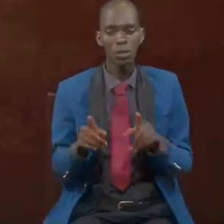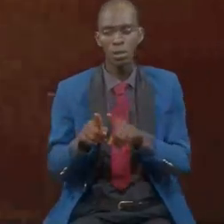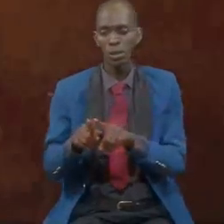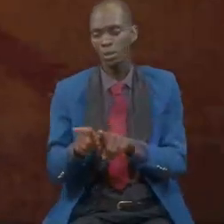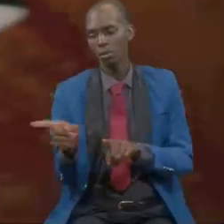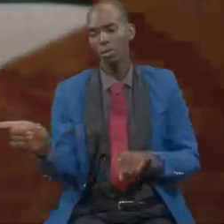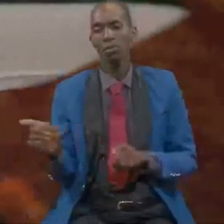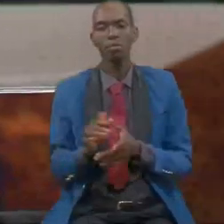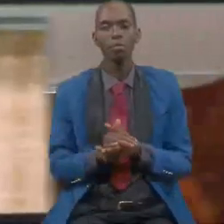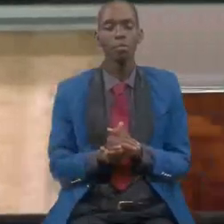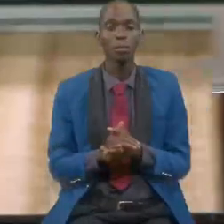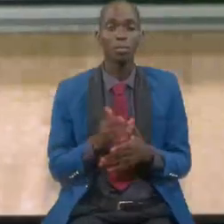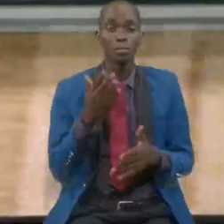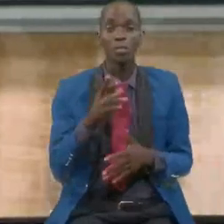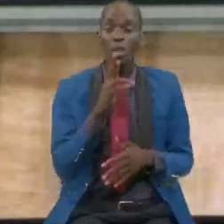Sans déviation.